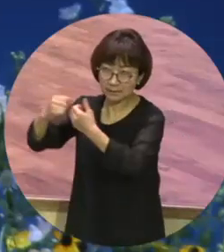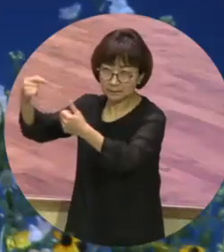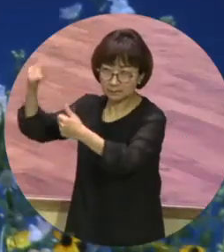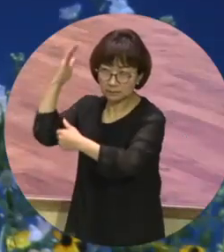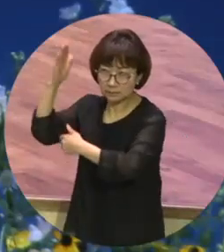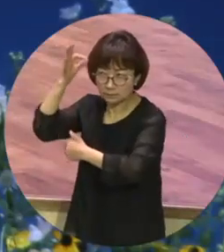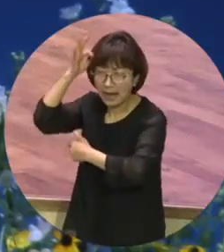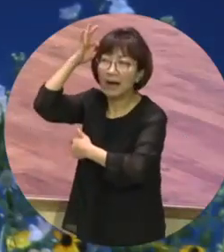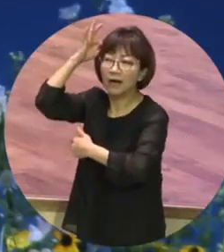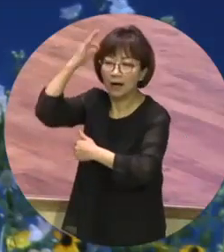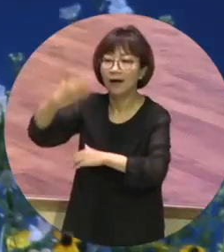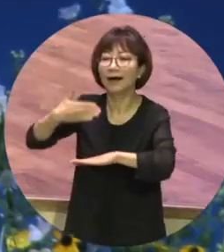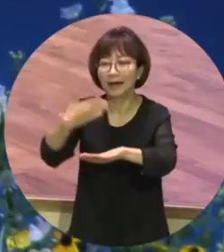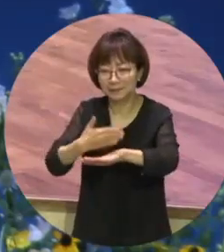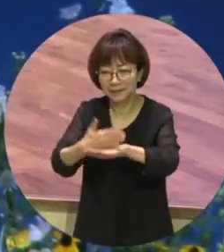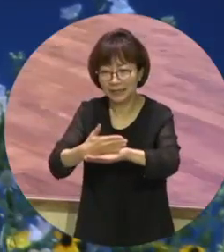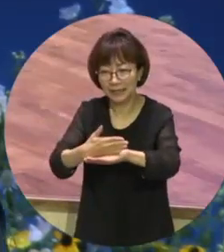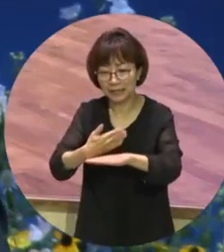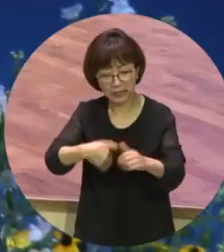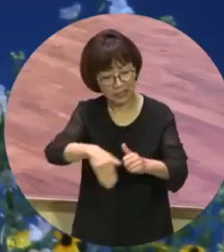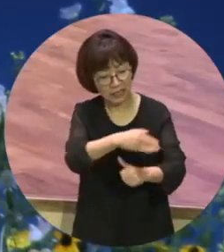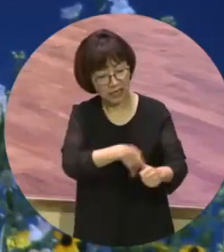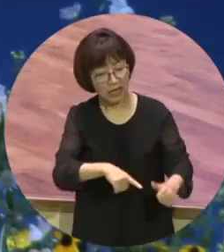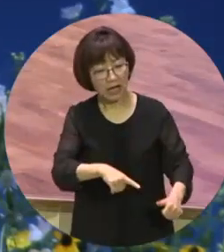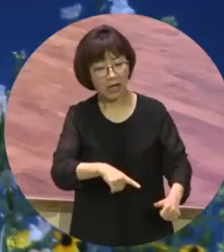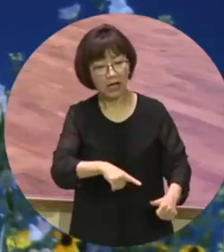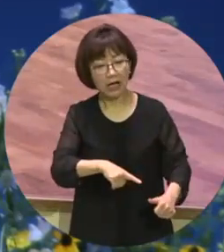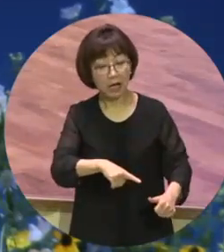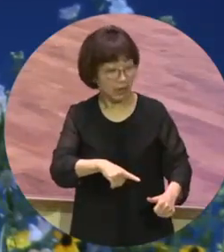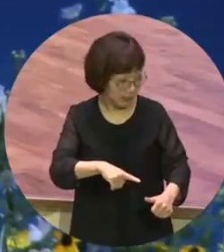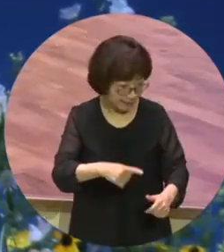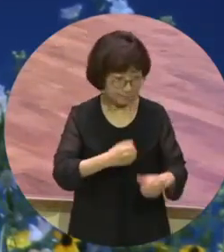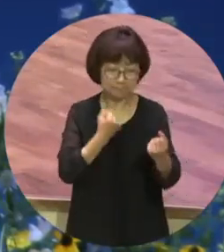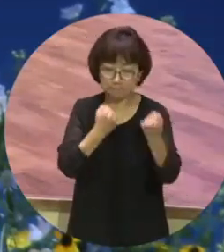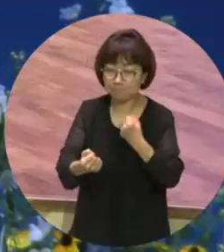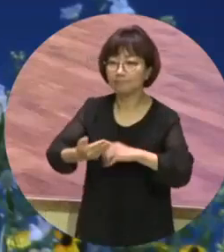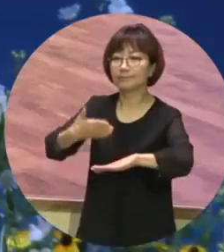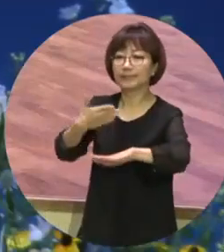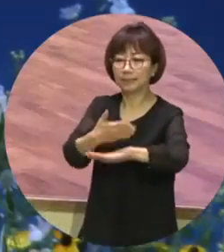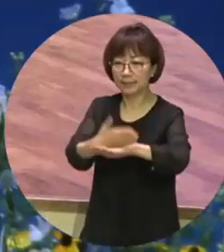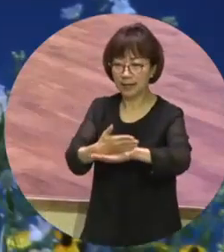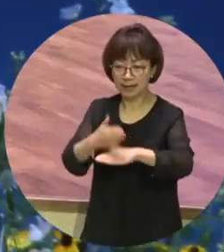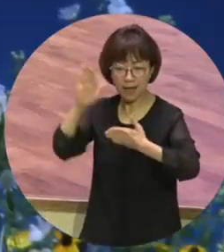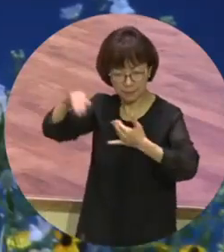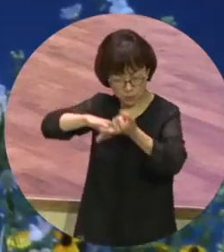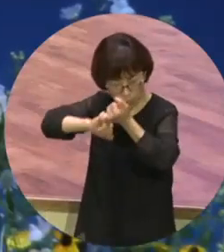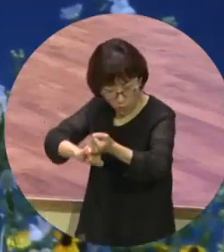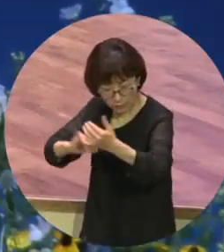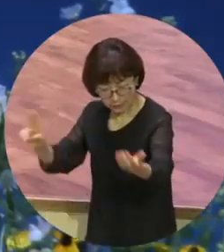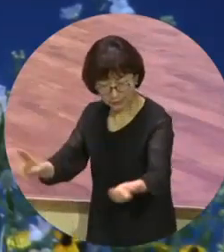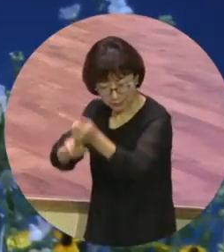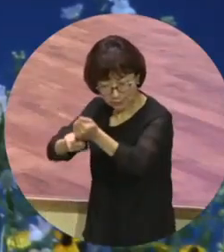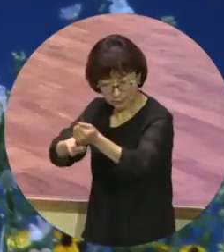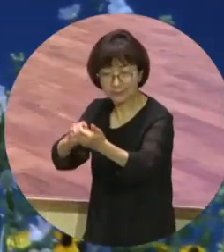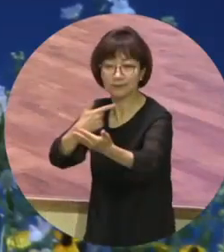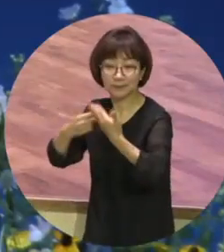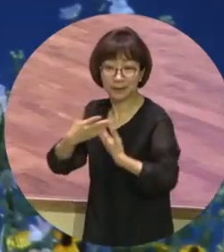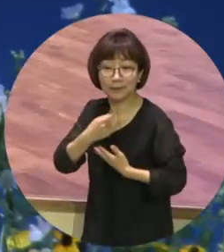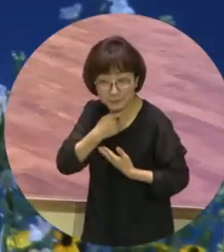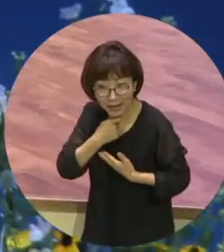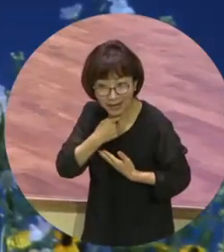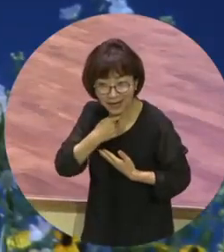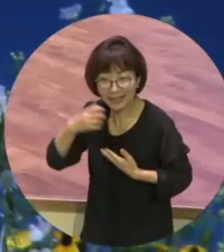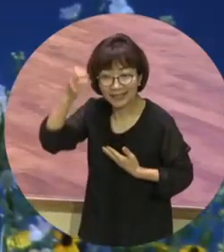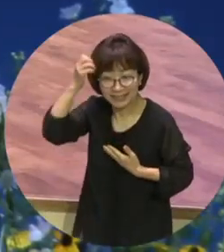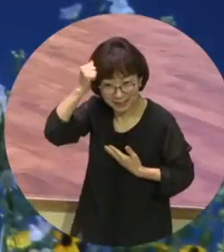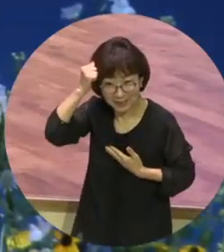바랍니다. 그럼에도 불구하고 나는 감사를 회복해서 기적을 체험하고야 말 것이다. 이런 응답 받기를